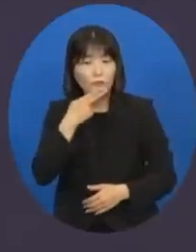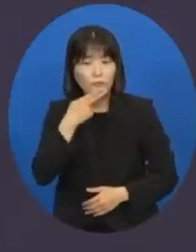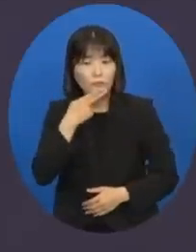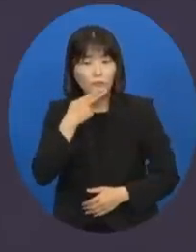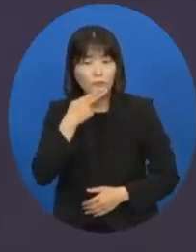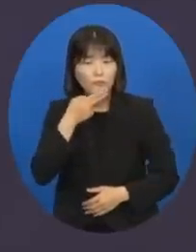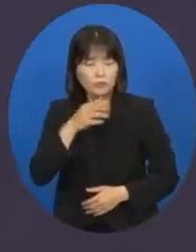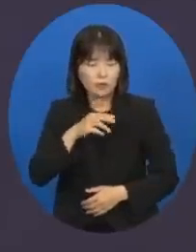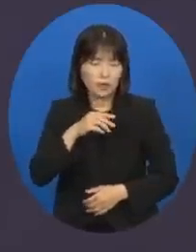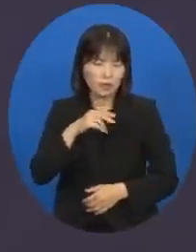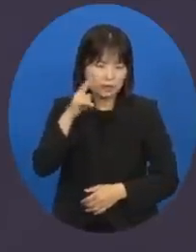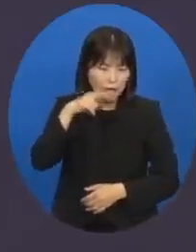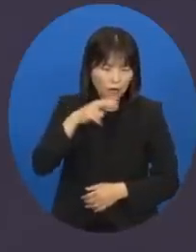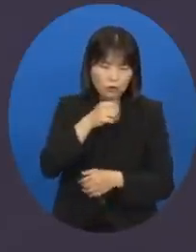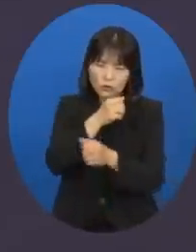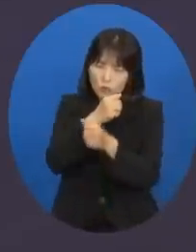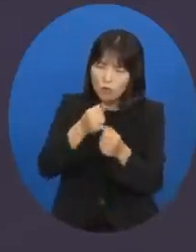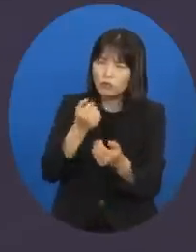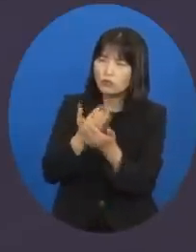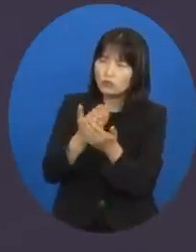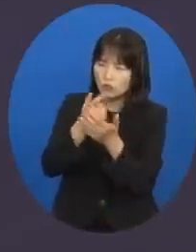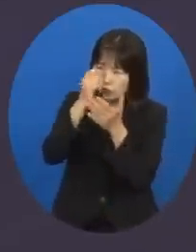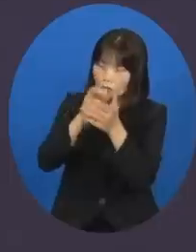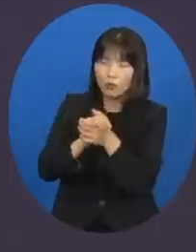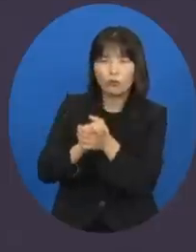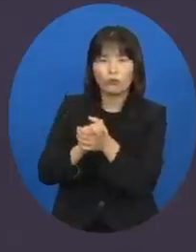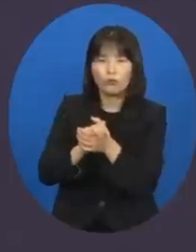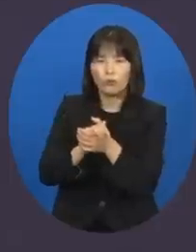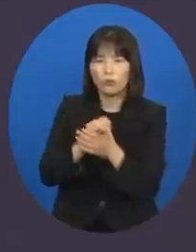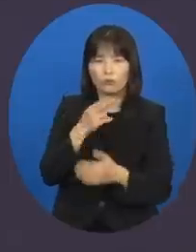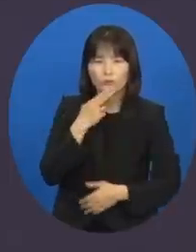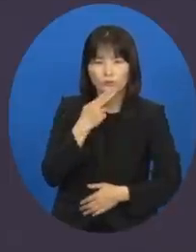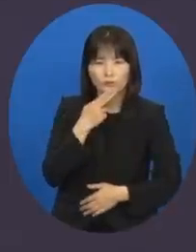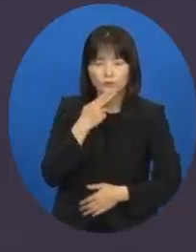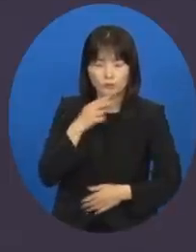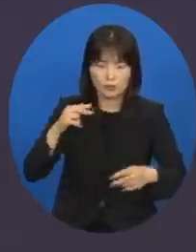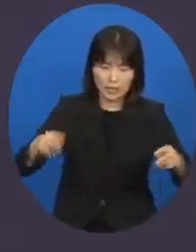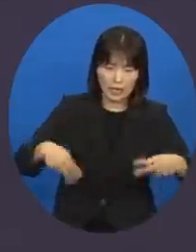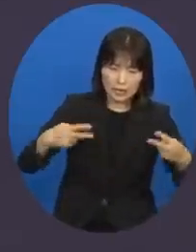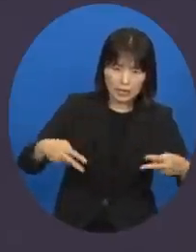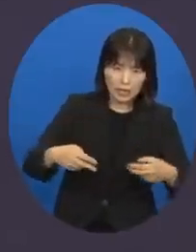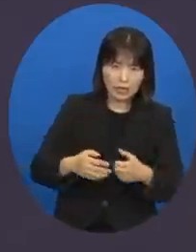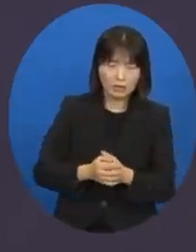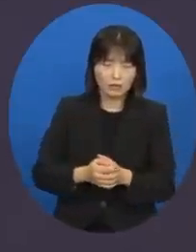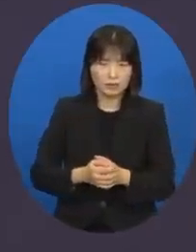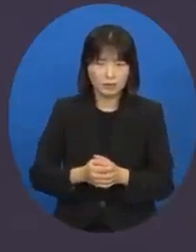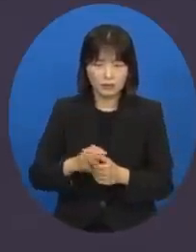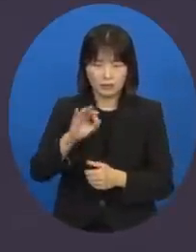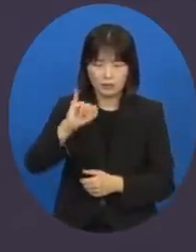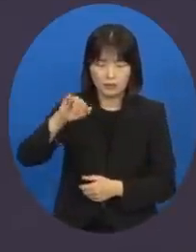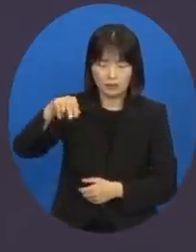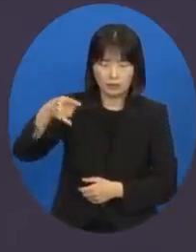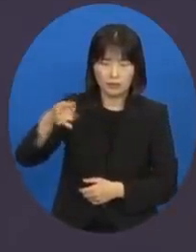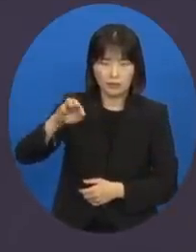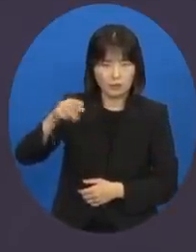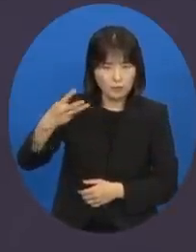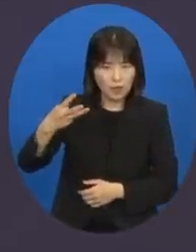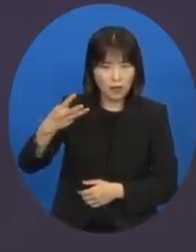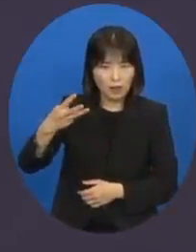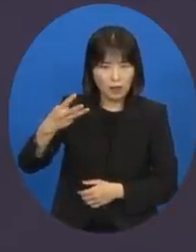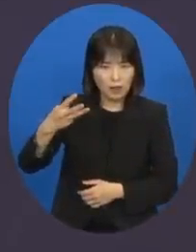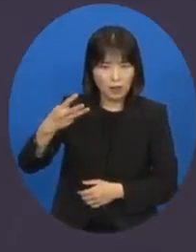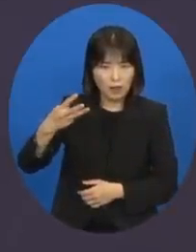사울을 용서해 주십시오 뭐 이렇게 하지는 않았거든요. 엘리야 이세벨을 위해서 막 죽임을 막 그 어떤 공포에 휩싸였을